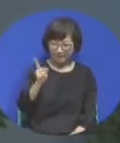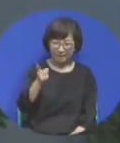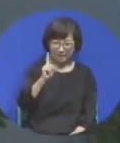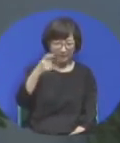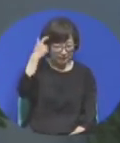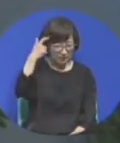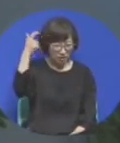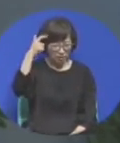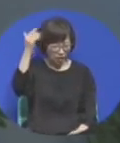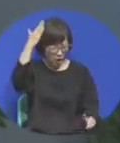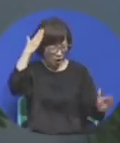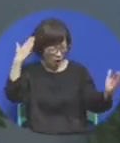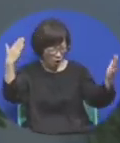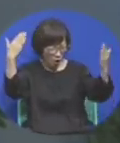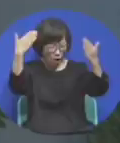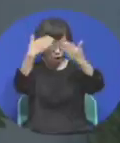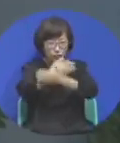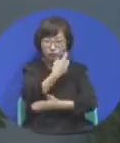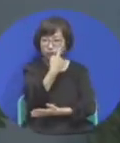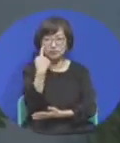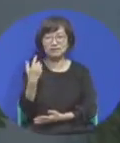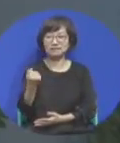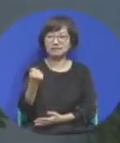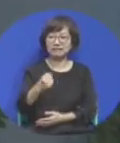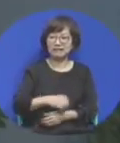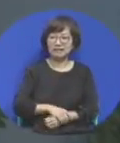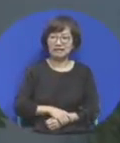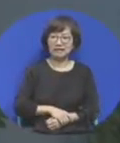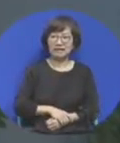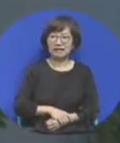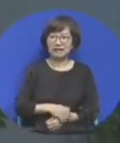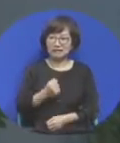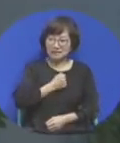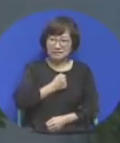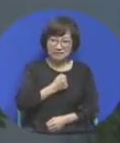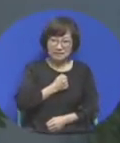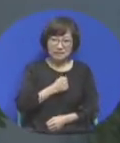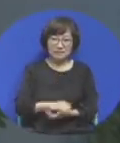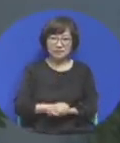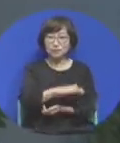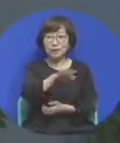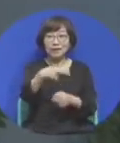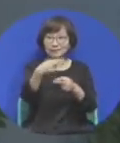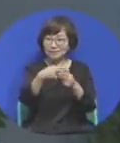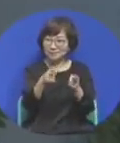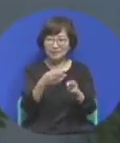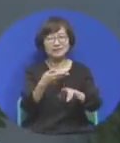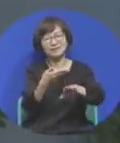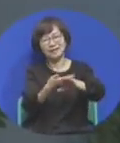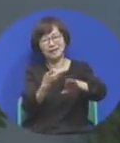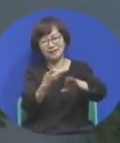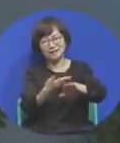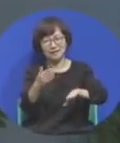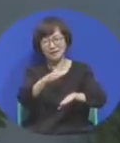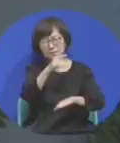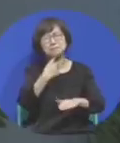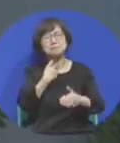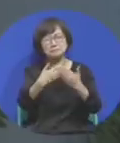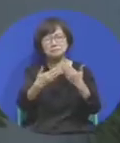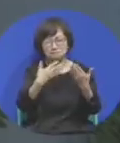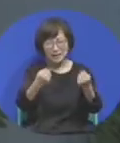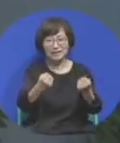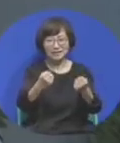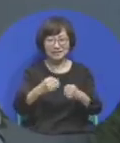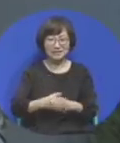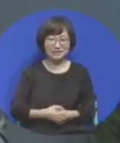so spiritually dim. 우리 단체는 그런 단체 아닙니다, 여러분. We are not that kind of organization. 그 보면 모릅니까? Do you